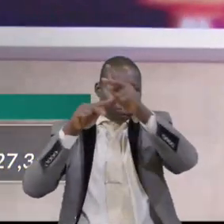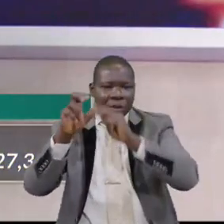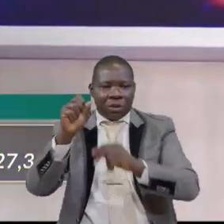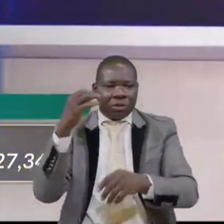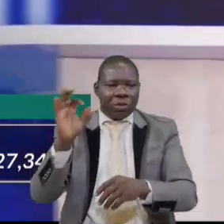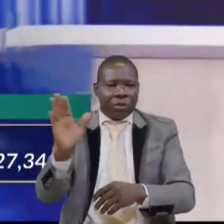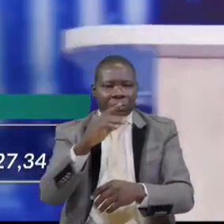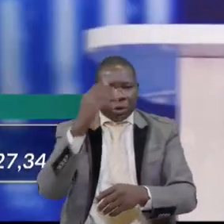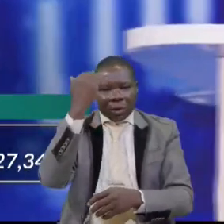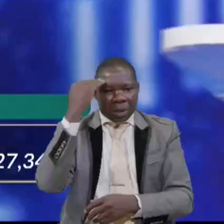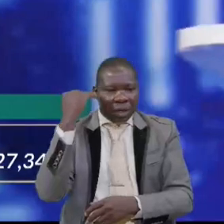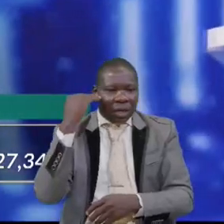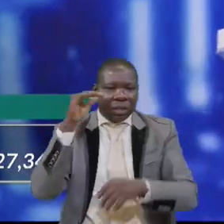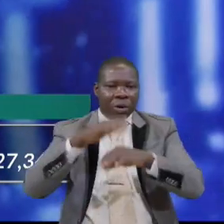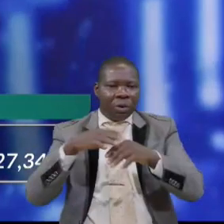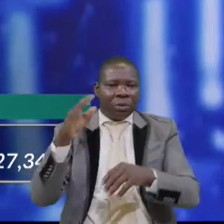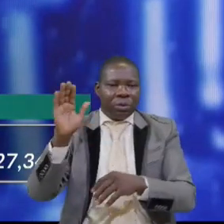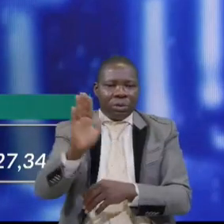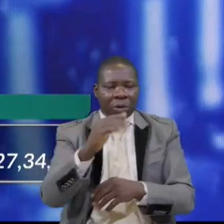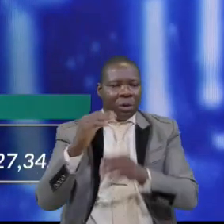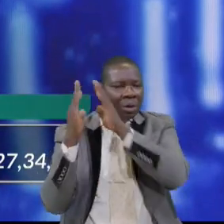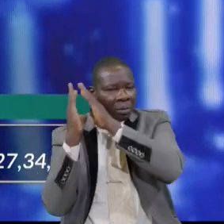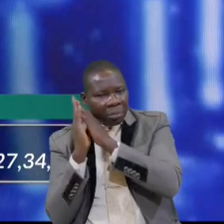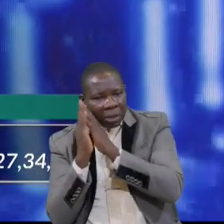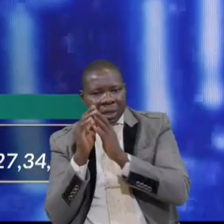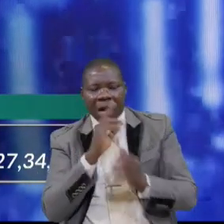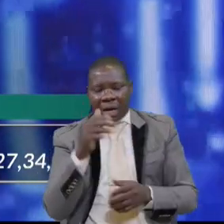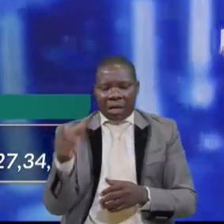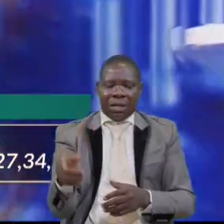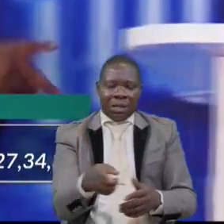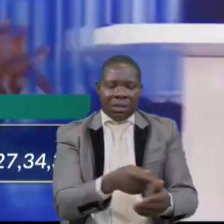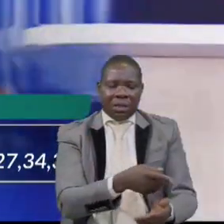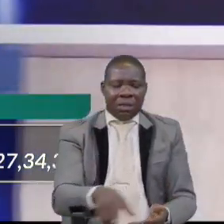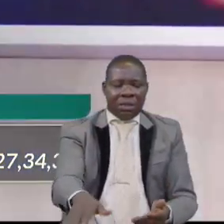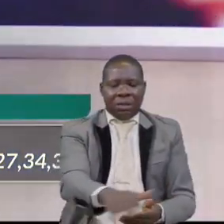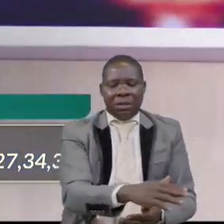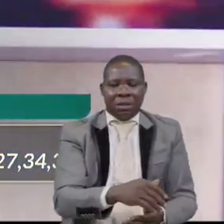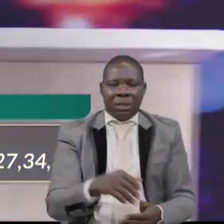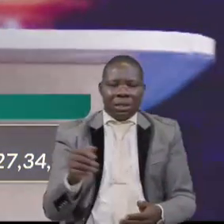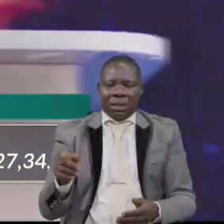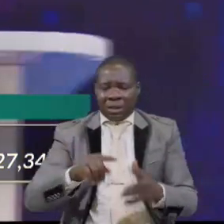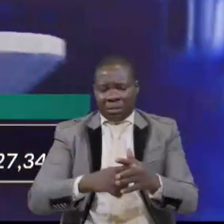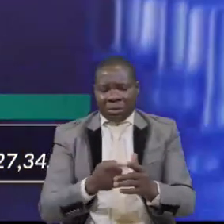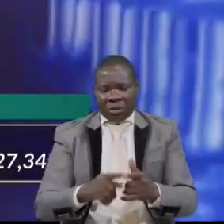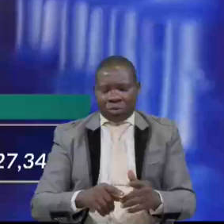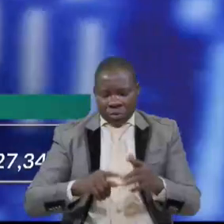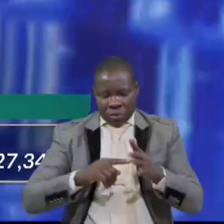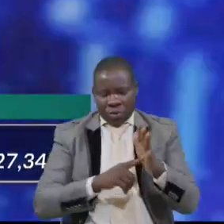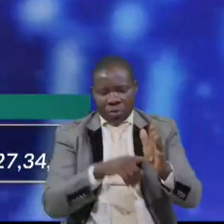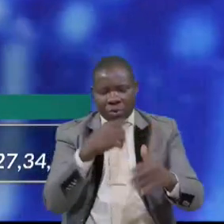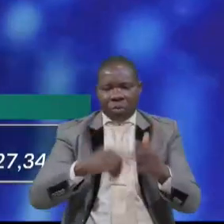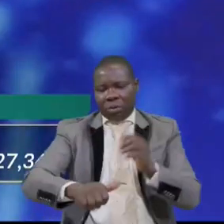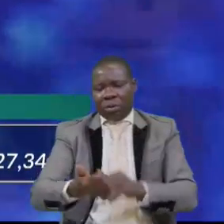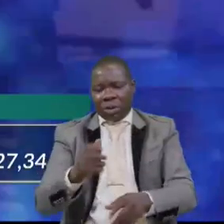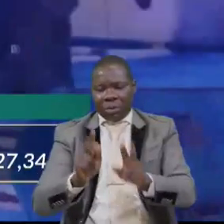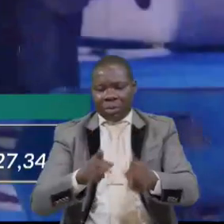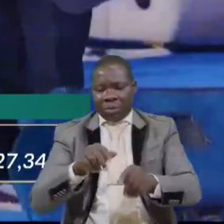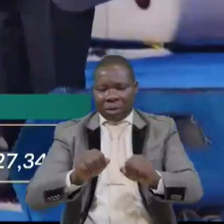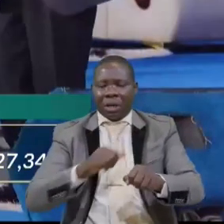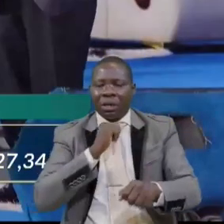Et il a commencé à révéler ce que personne d'autre ne pouvait révéler. Rappelez-vous Daniel,